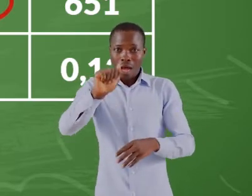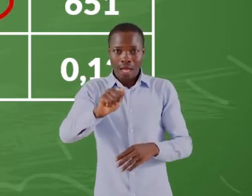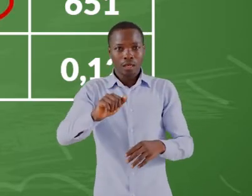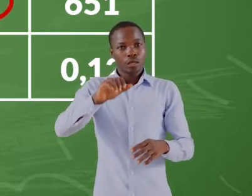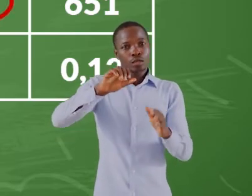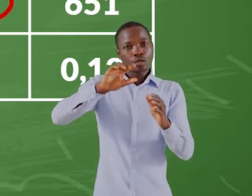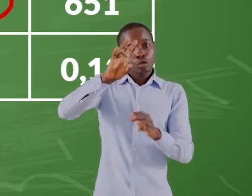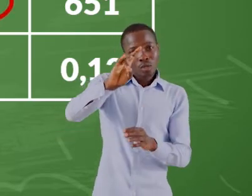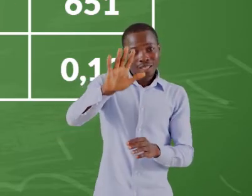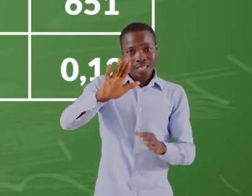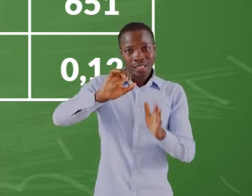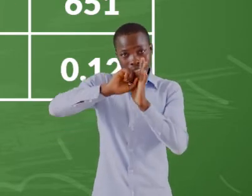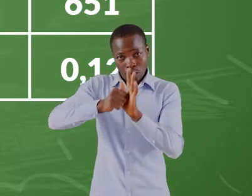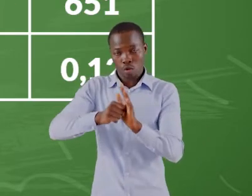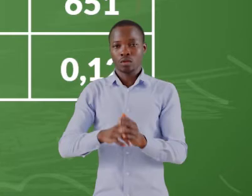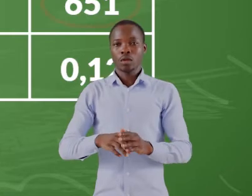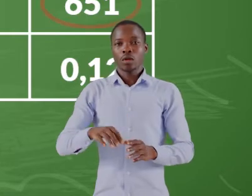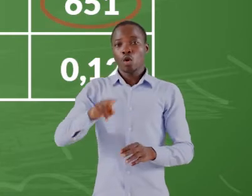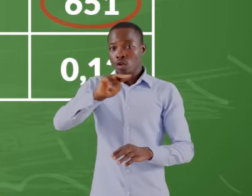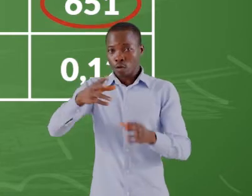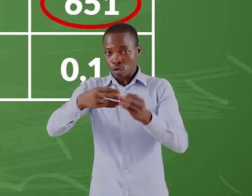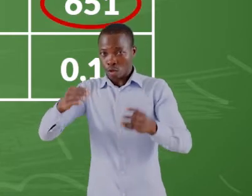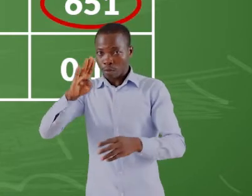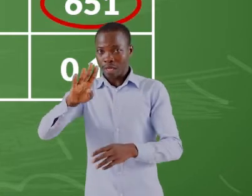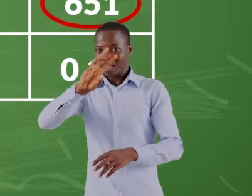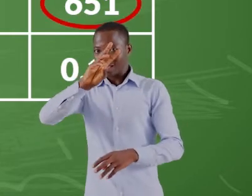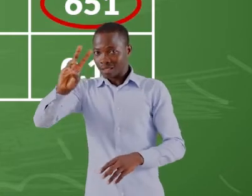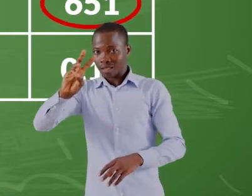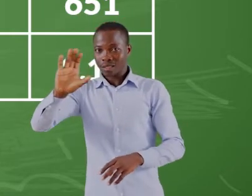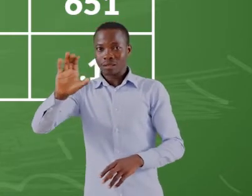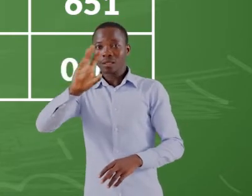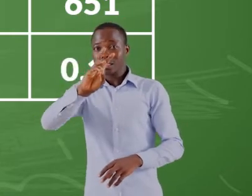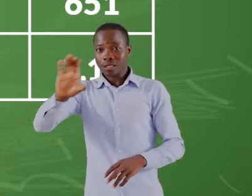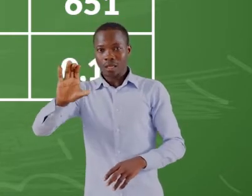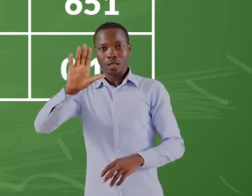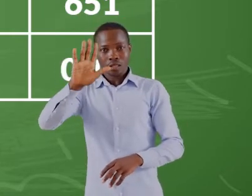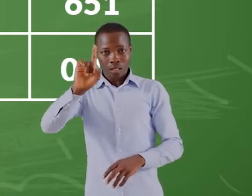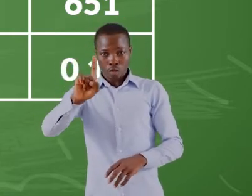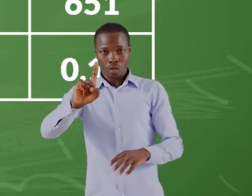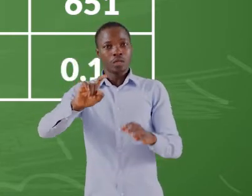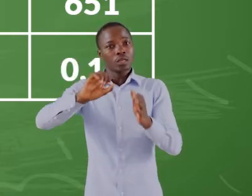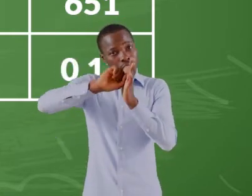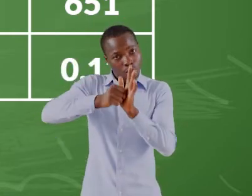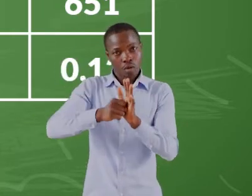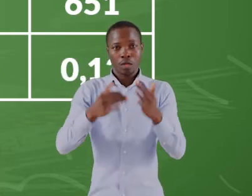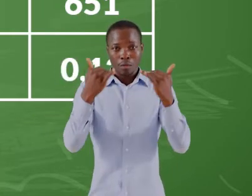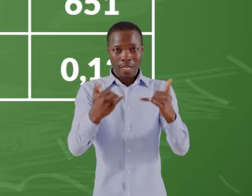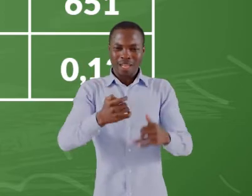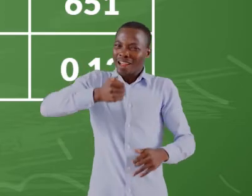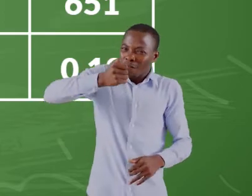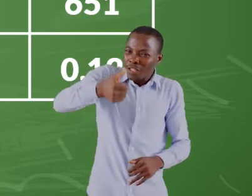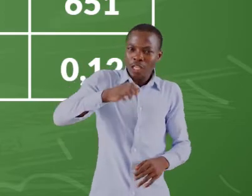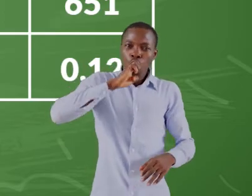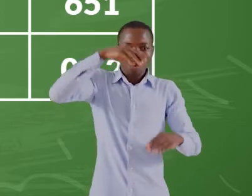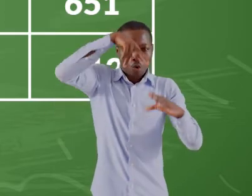secondes, au niveau du sol B 651 secondes. Nous allons passer à la vitesse d'infiltration